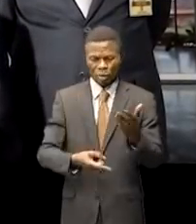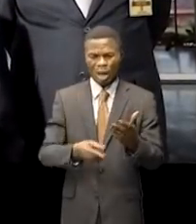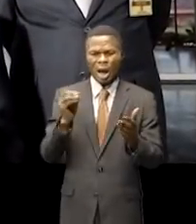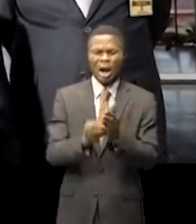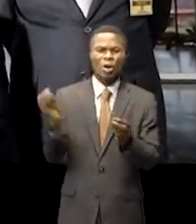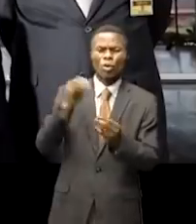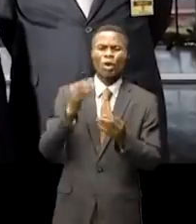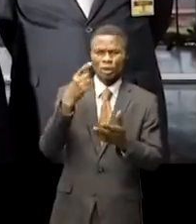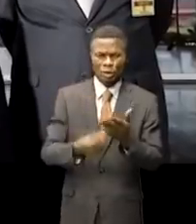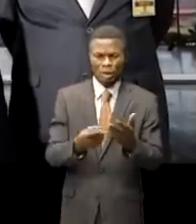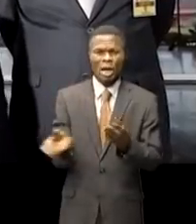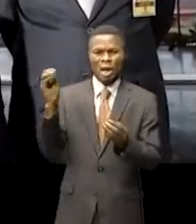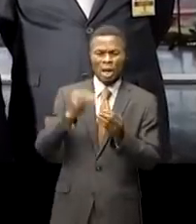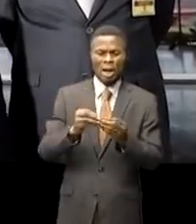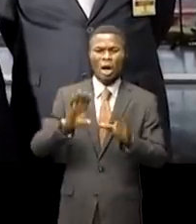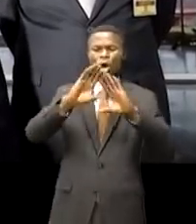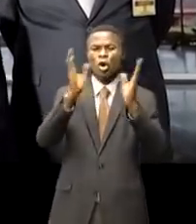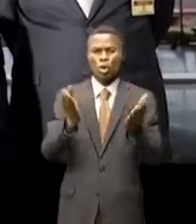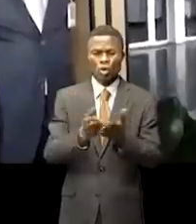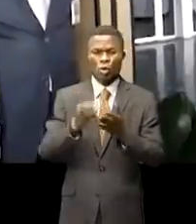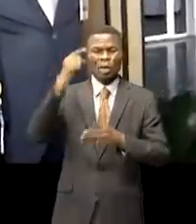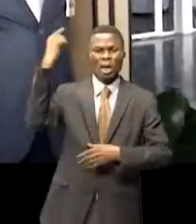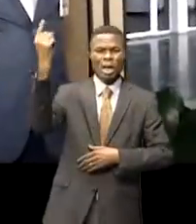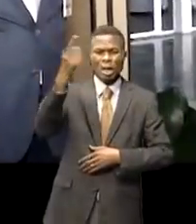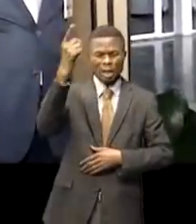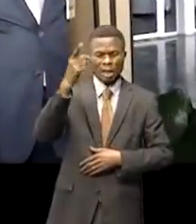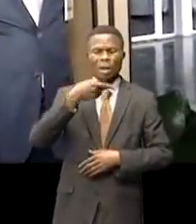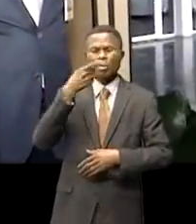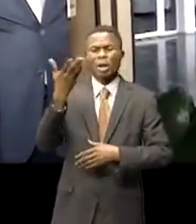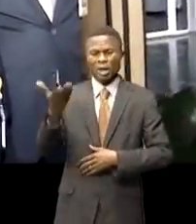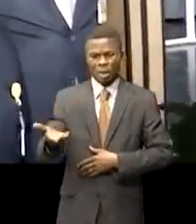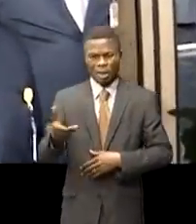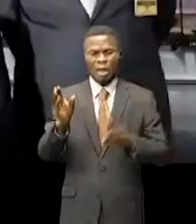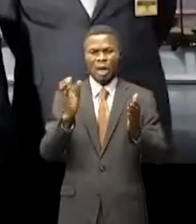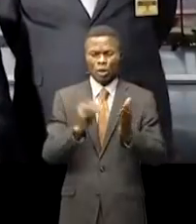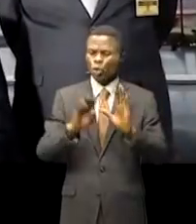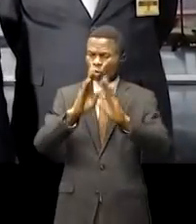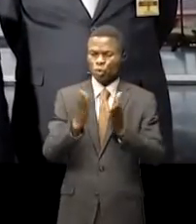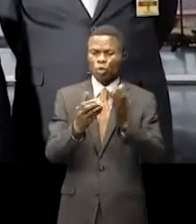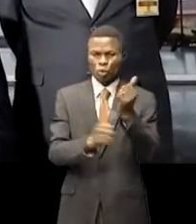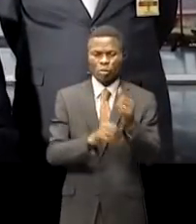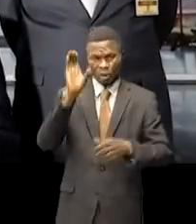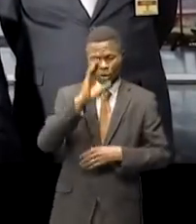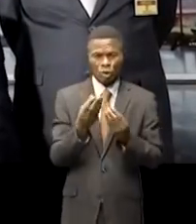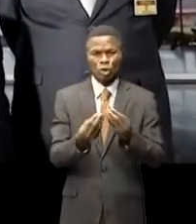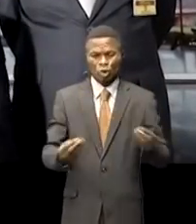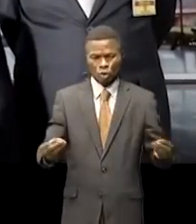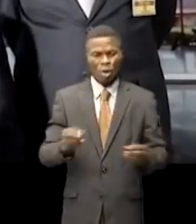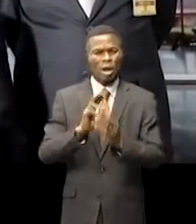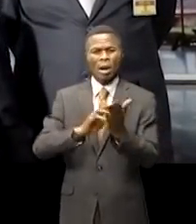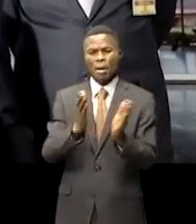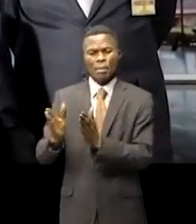nous allons associer les communautés allons parler avec les partenaires et ensemble nous allons faire un bon programme